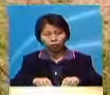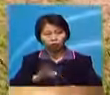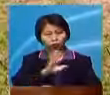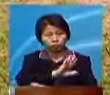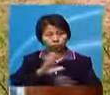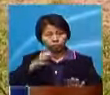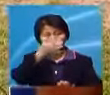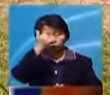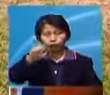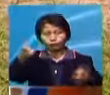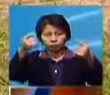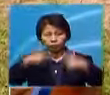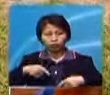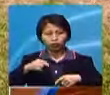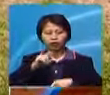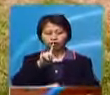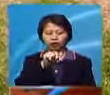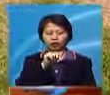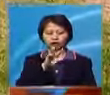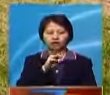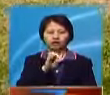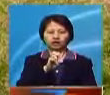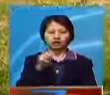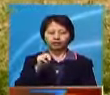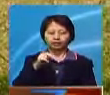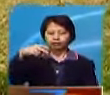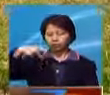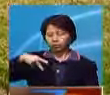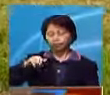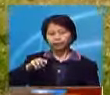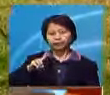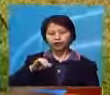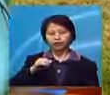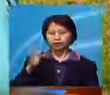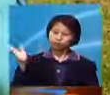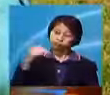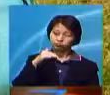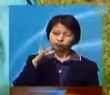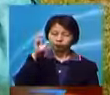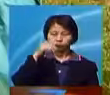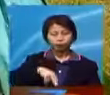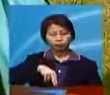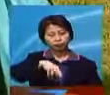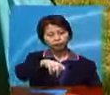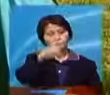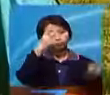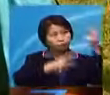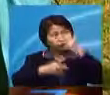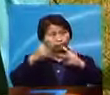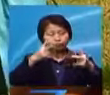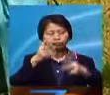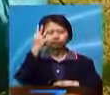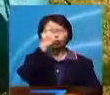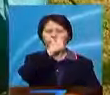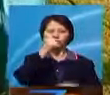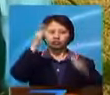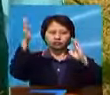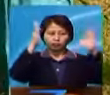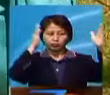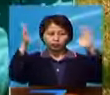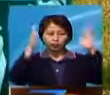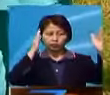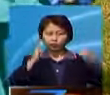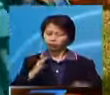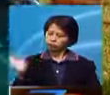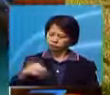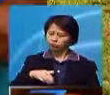datang ke laman padi. Jom jalan-jalan meneroka destinasi menarik Malaysia. Awang,